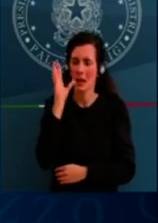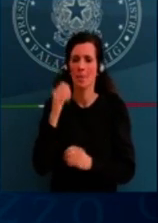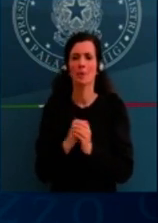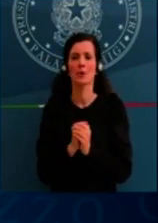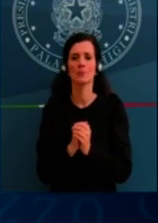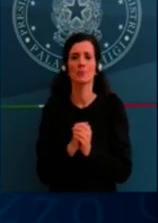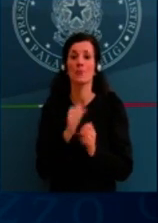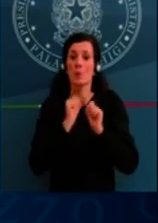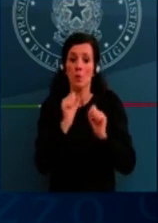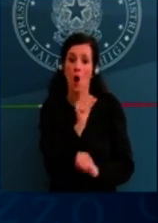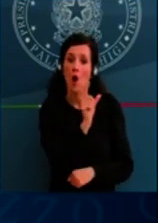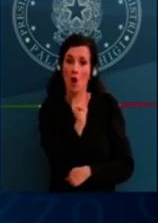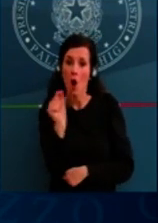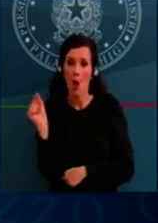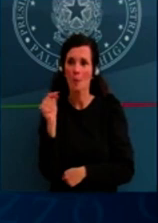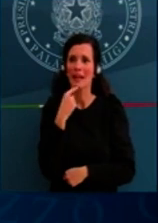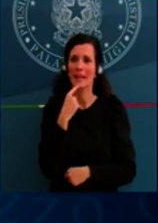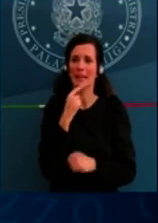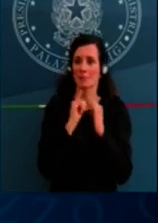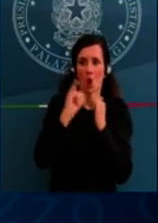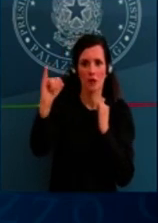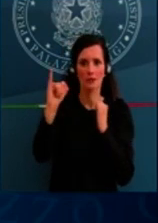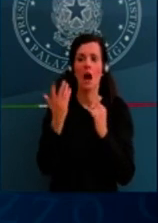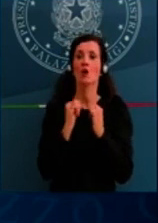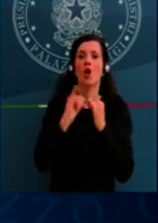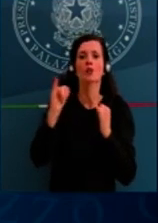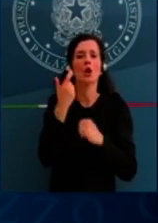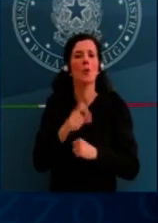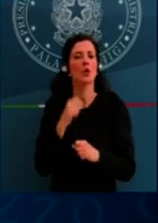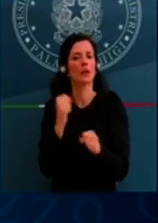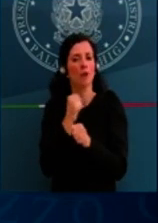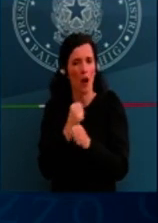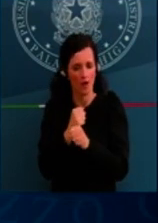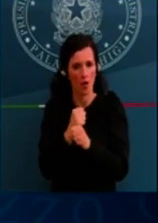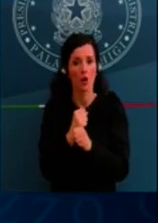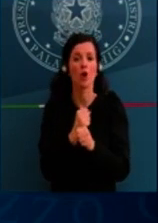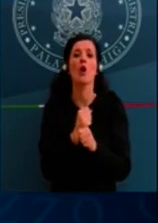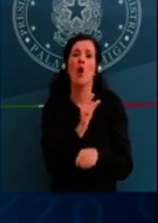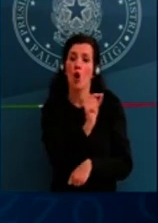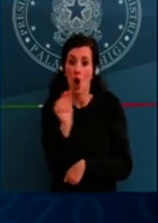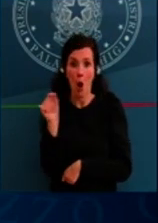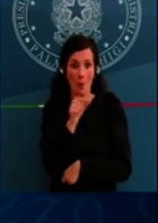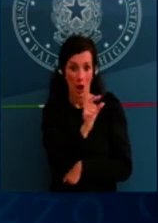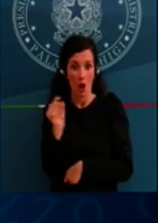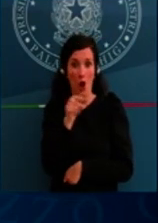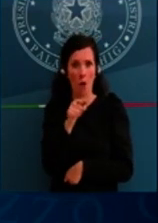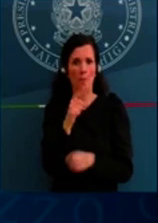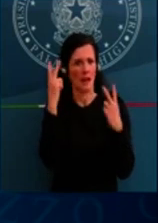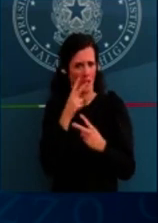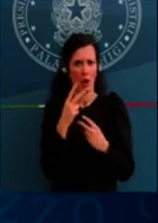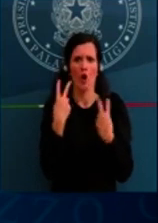una quanto meno con una certa frequenza periodicità nella medesima abitazione rientri